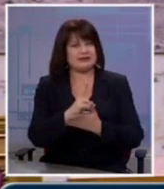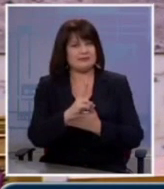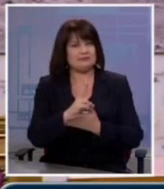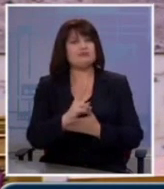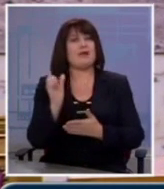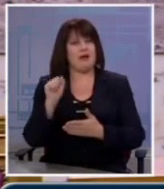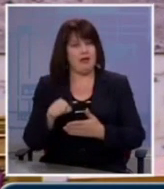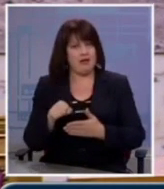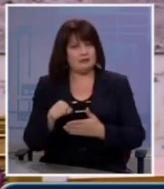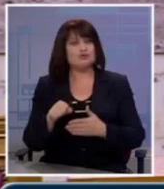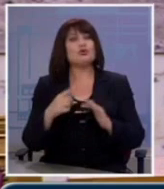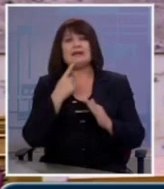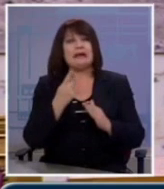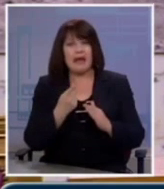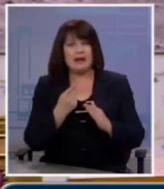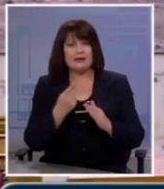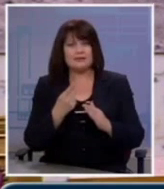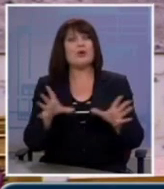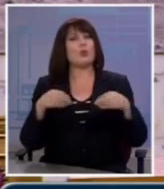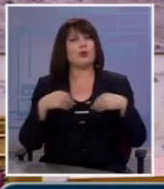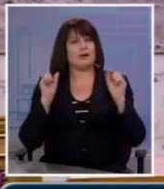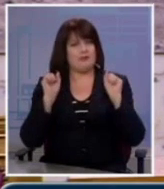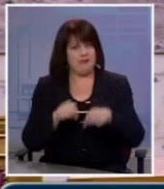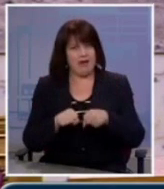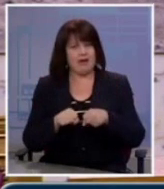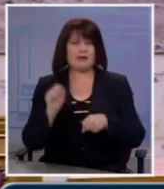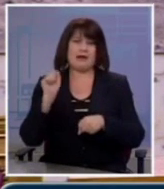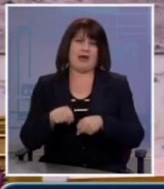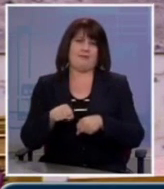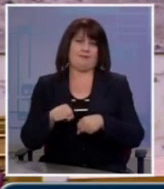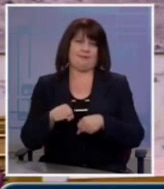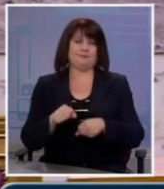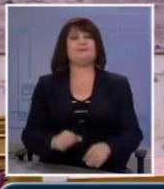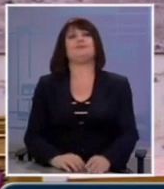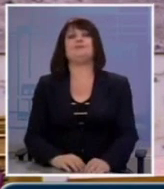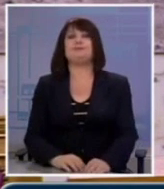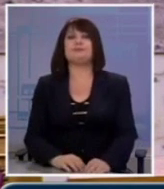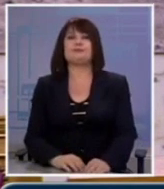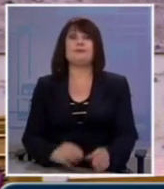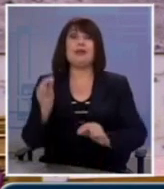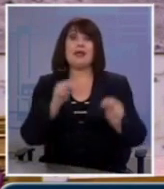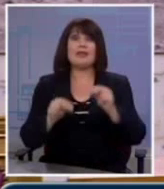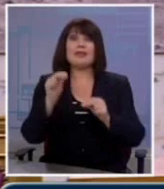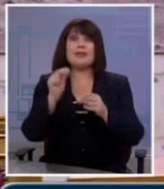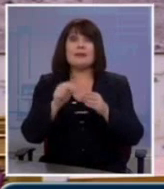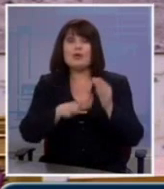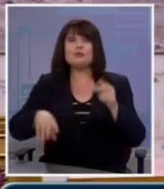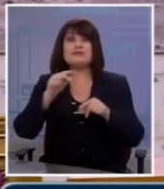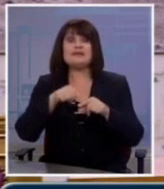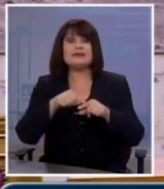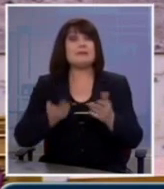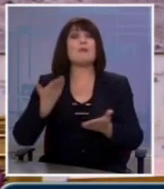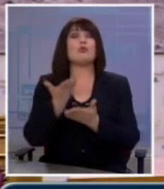θεσμών, ψηφίζουν «Εγκρίνεται», «Ναι». Το δημοψήφισμα προτείνεται